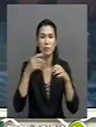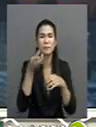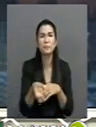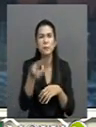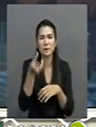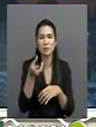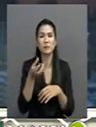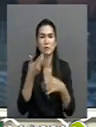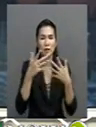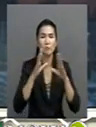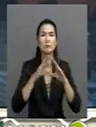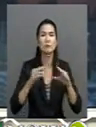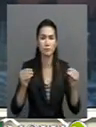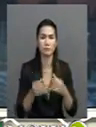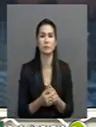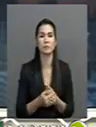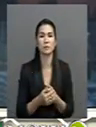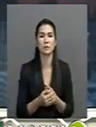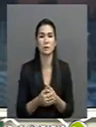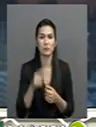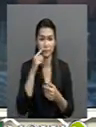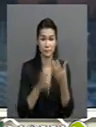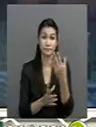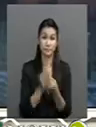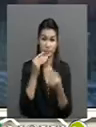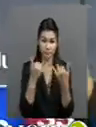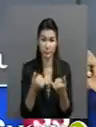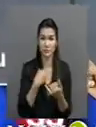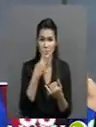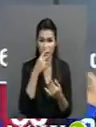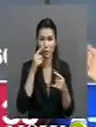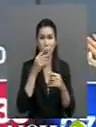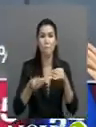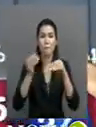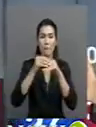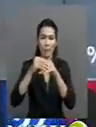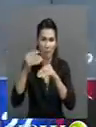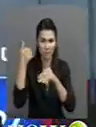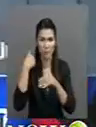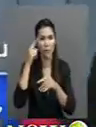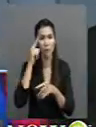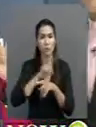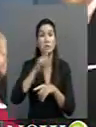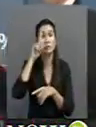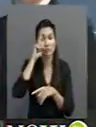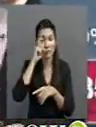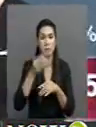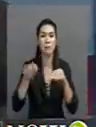แค่แป๊บเดียวนะครับแล้วก็จะหายไปนะครับตั้งแต่สัปดาห์นี้นะครับก็จะเห็นว่าฝนนั้นจะเพิ่มขึ้นในช่วงของวันเสาร์ครับก็